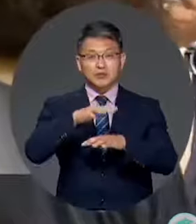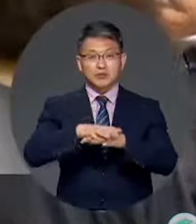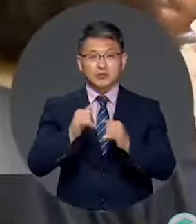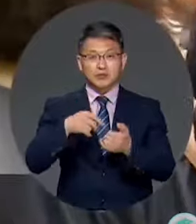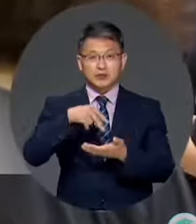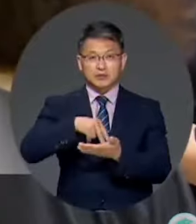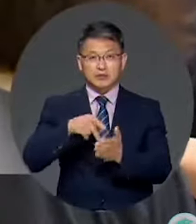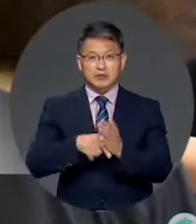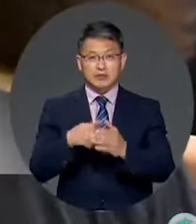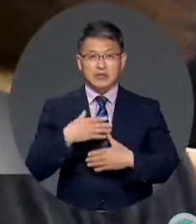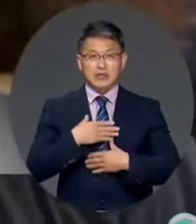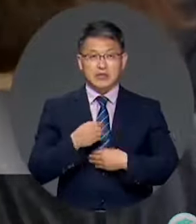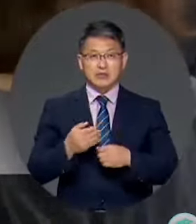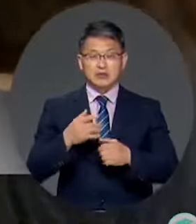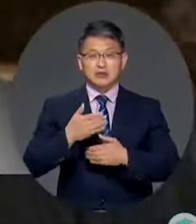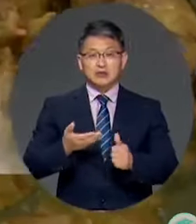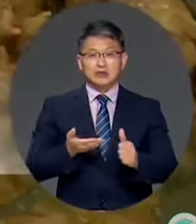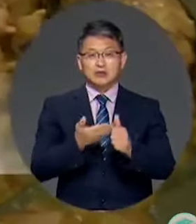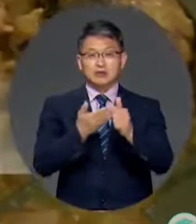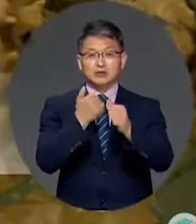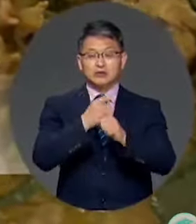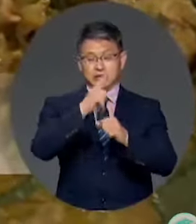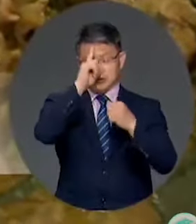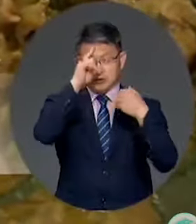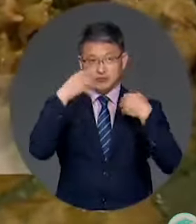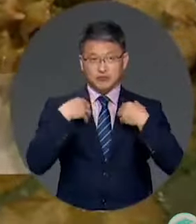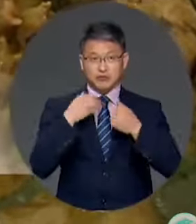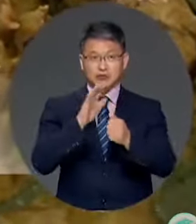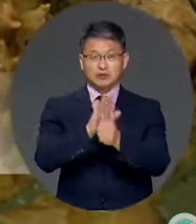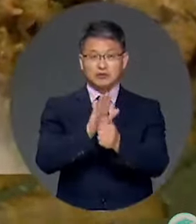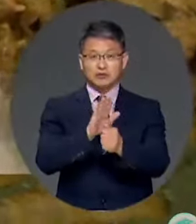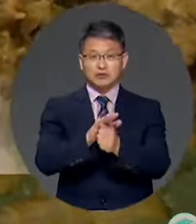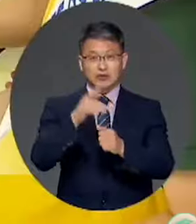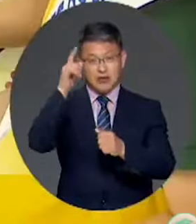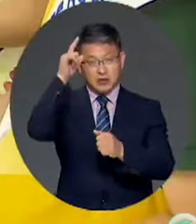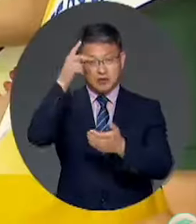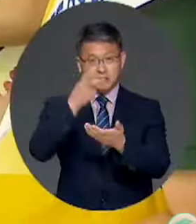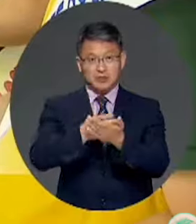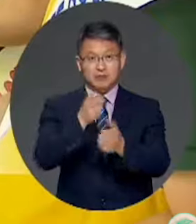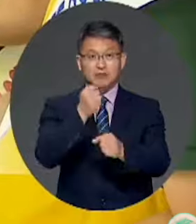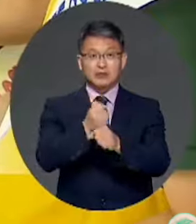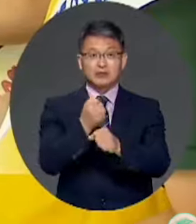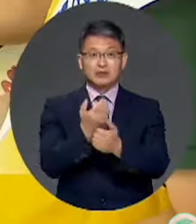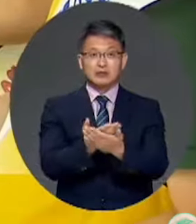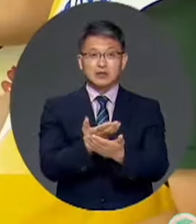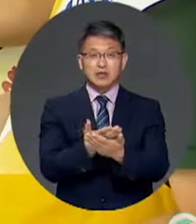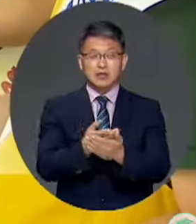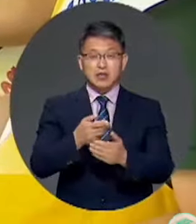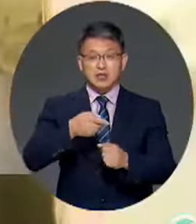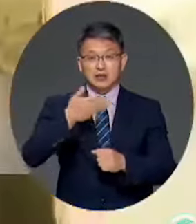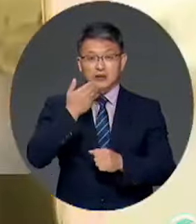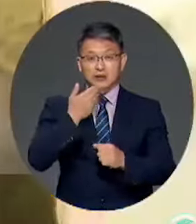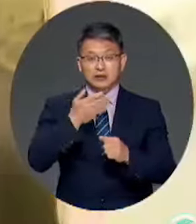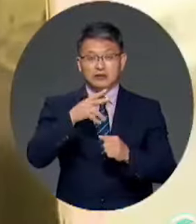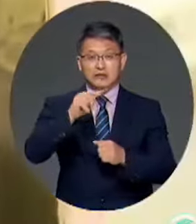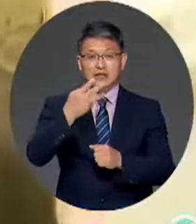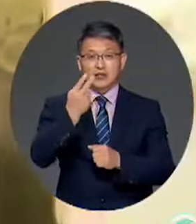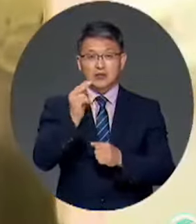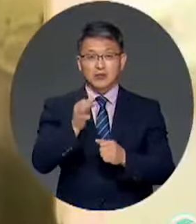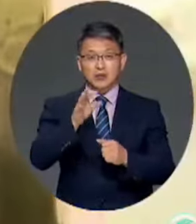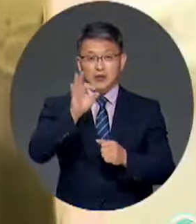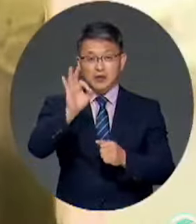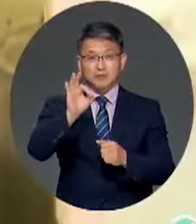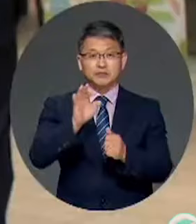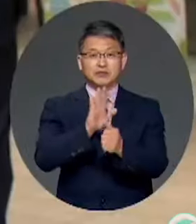농민들은 한우를 안정적으로 키울 수 있도록 정부가 지원하는 한우법을 제정하고 사료값 지원에도 나서야